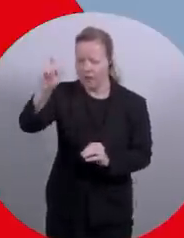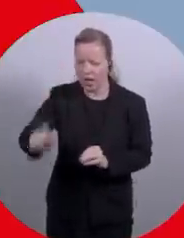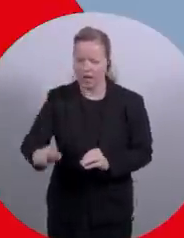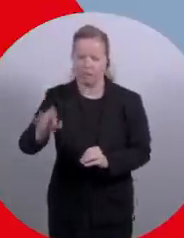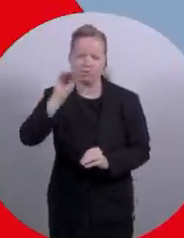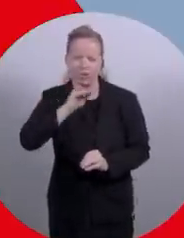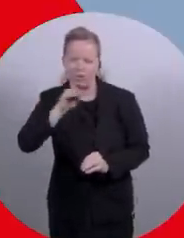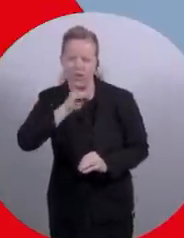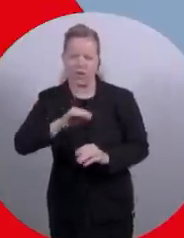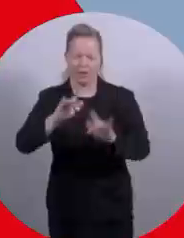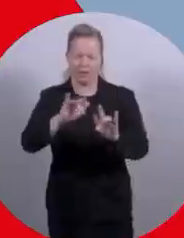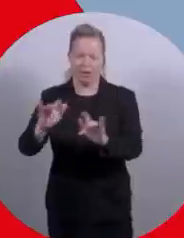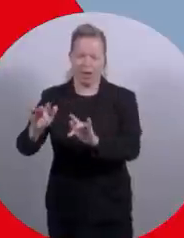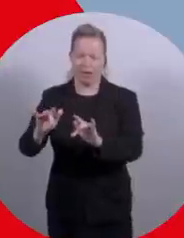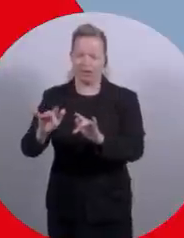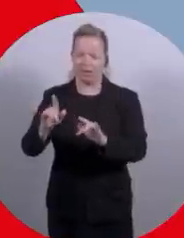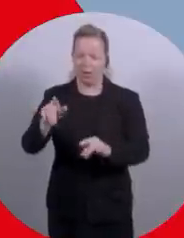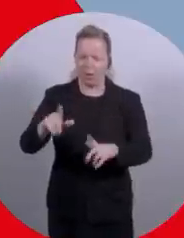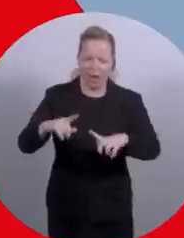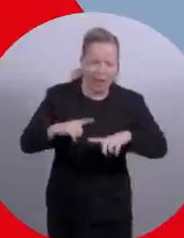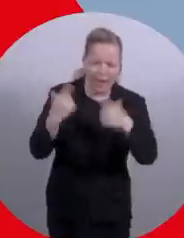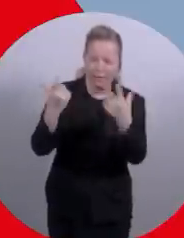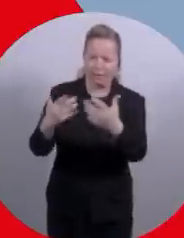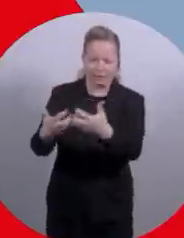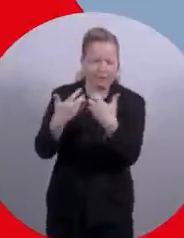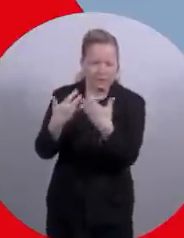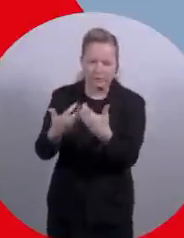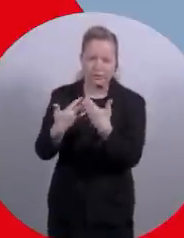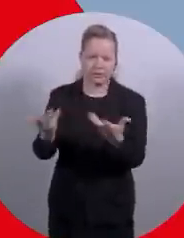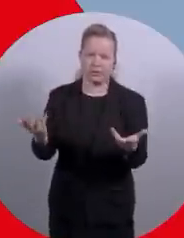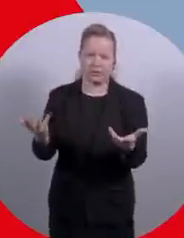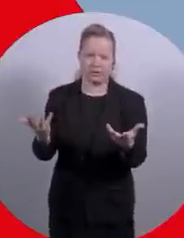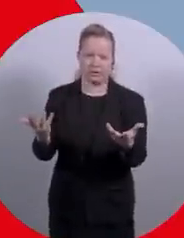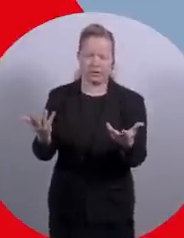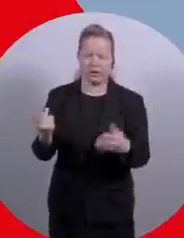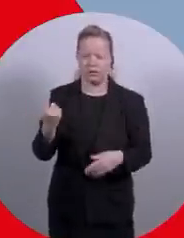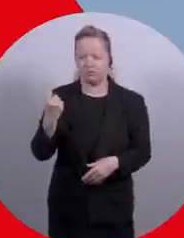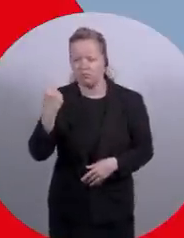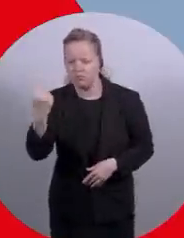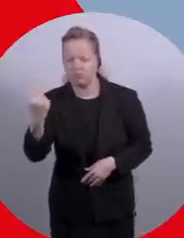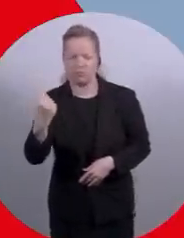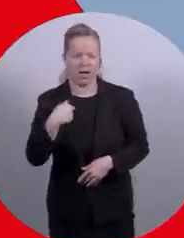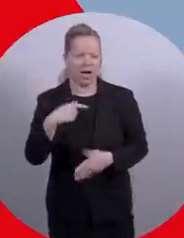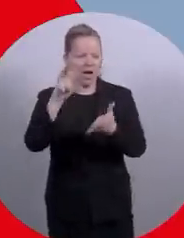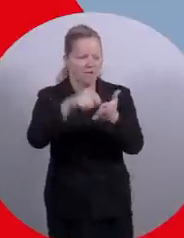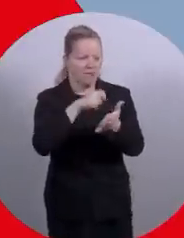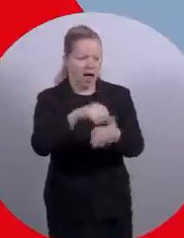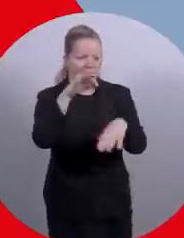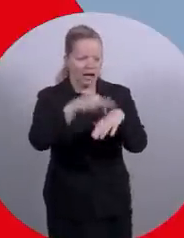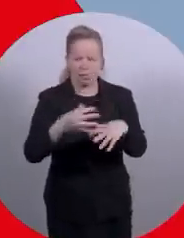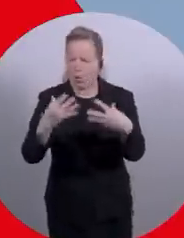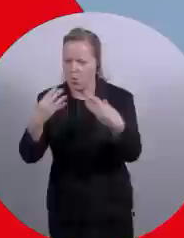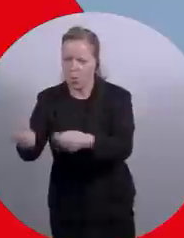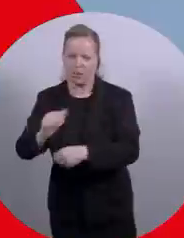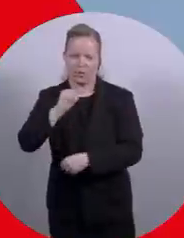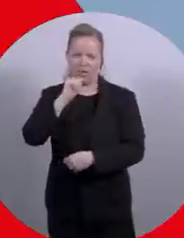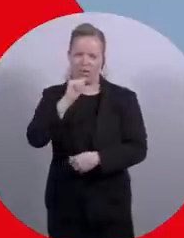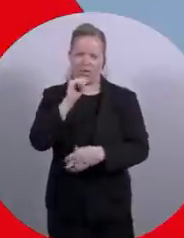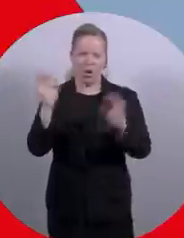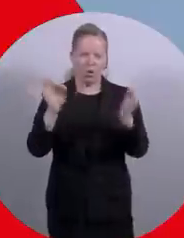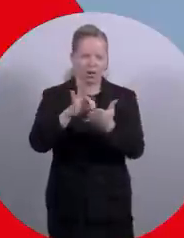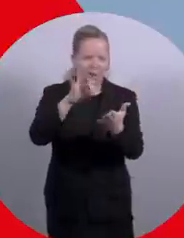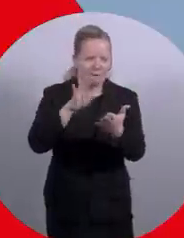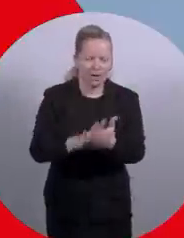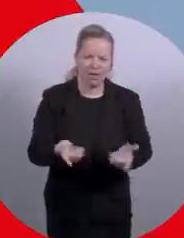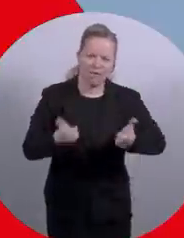Beschwerde auftaucht ein Erlebnis mitgeteilt wird man kommt zu keinem Wahlarzt man bekommt einen Termin man muss auf